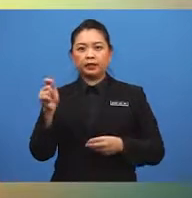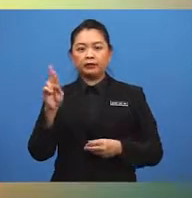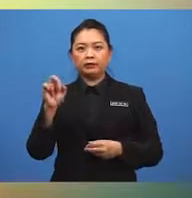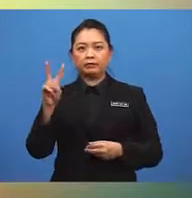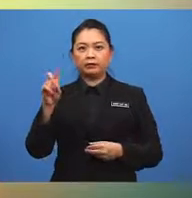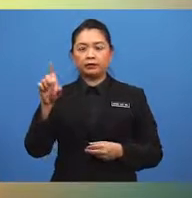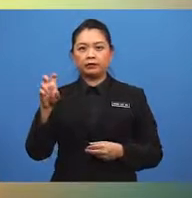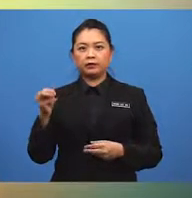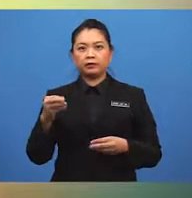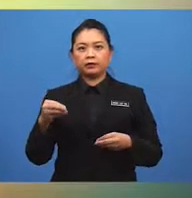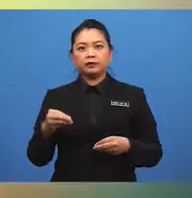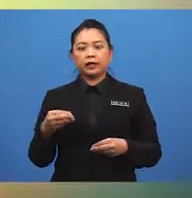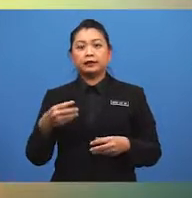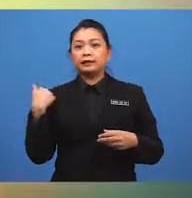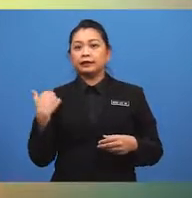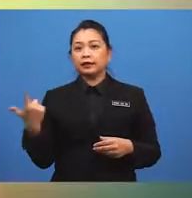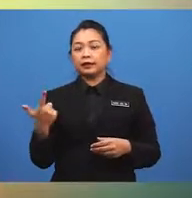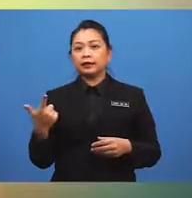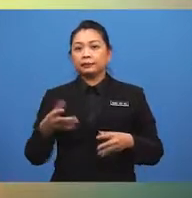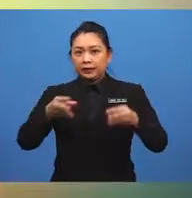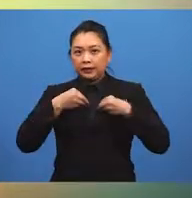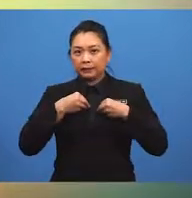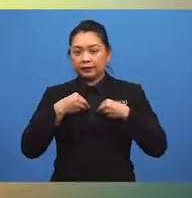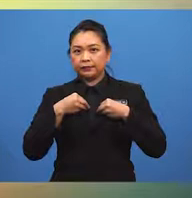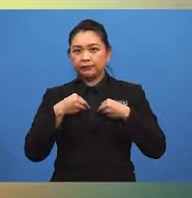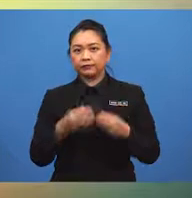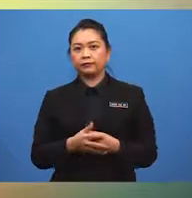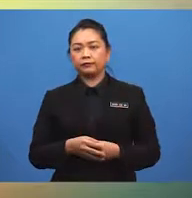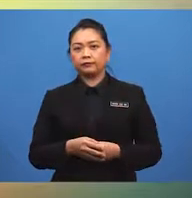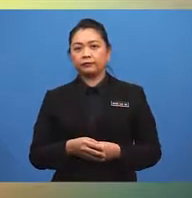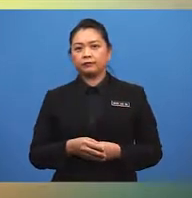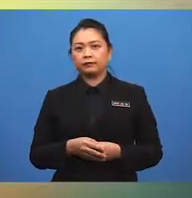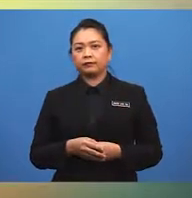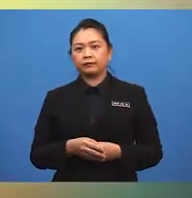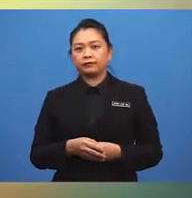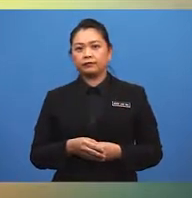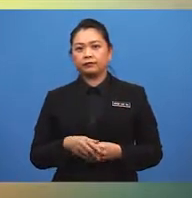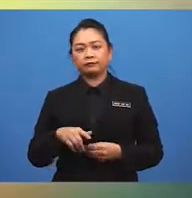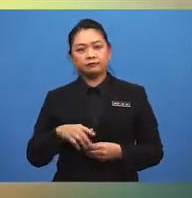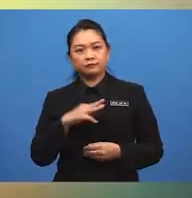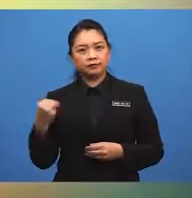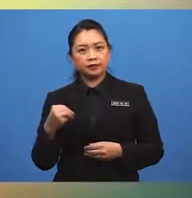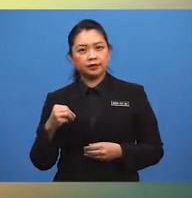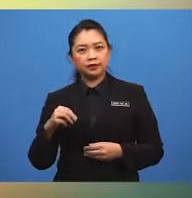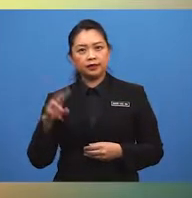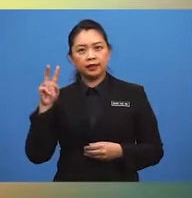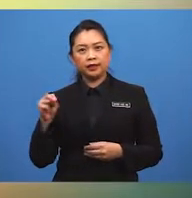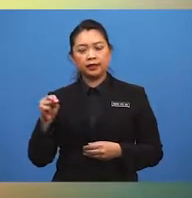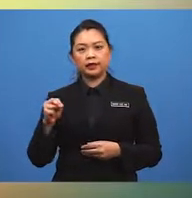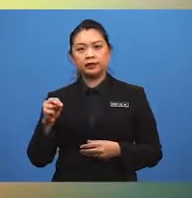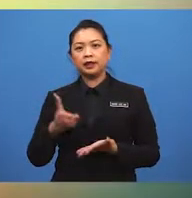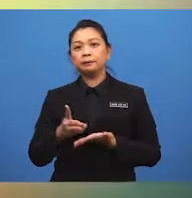dikenali sebagai atom penerima, manakala atom pentavalen dikenali sebagai atom penderma.